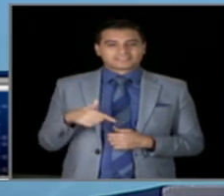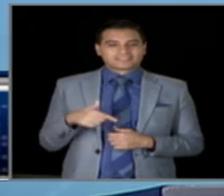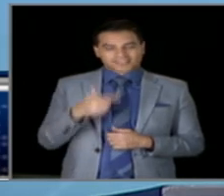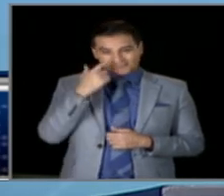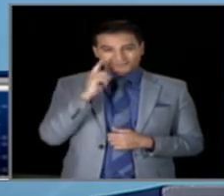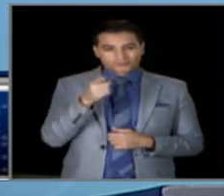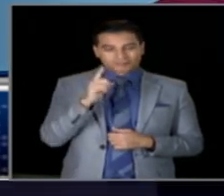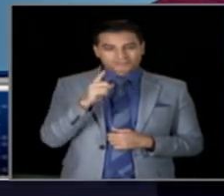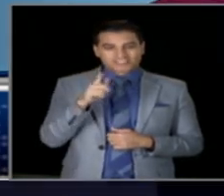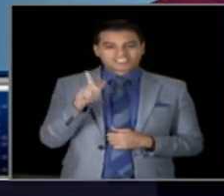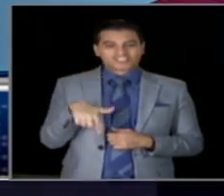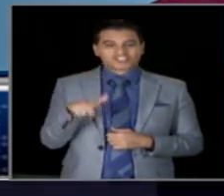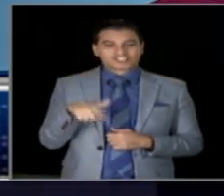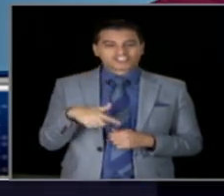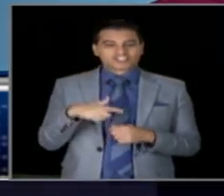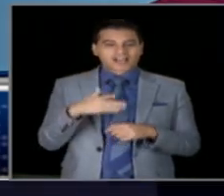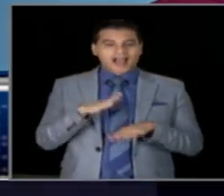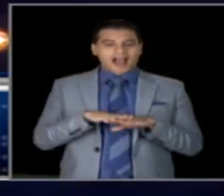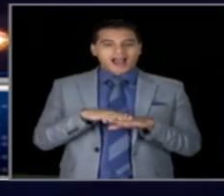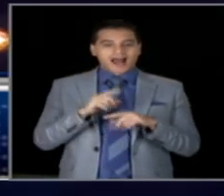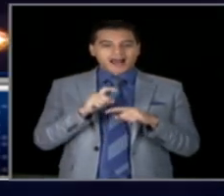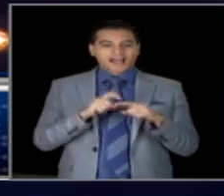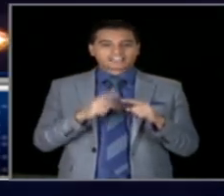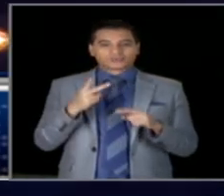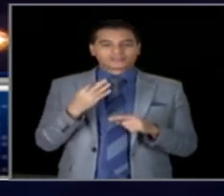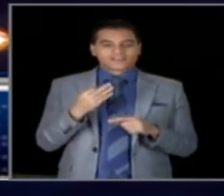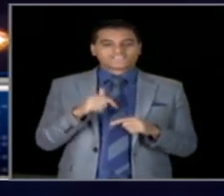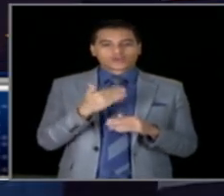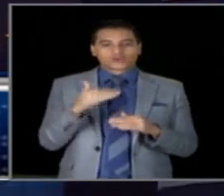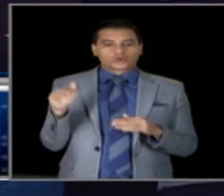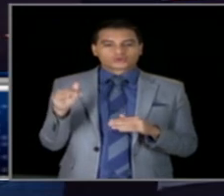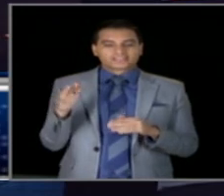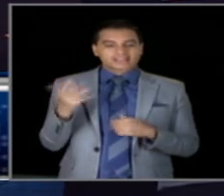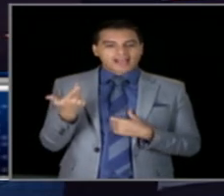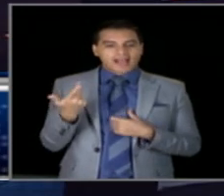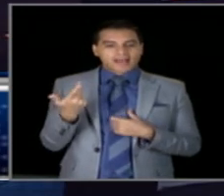بصوا، 16 على 32 فيها النص،